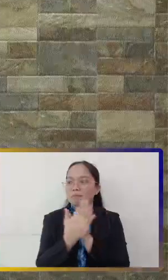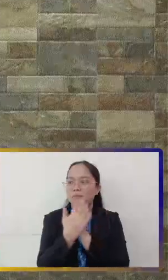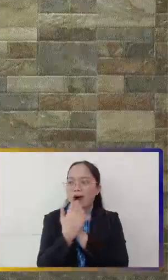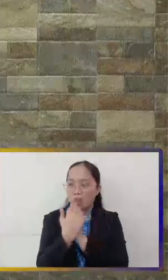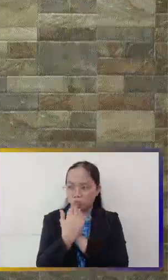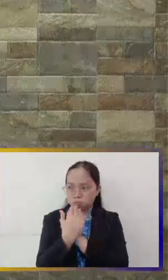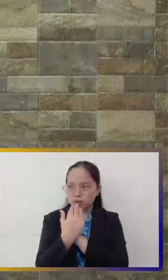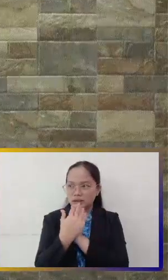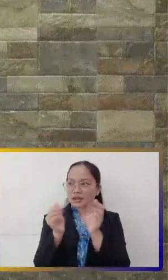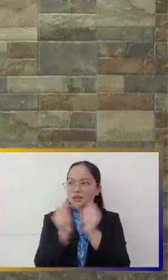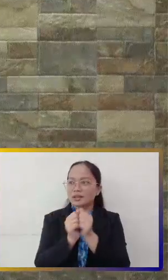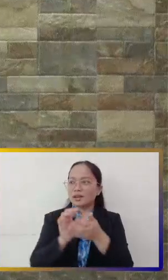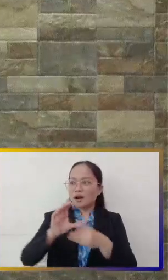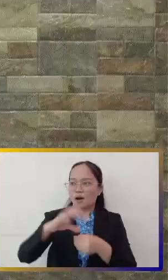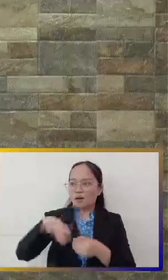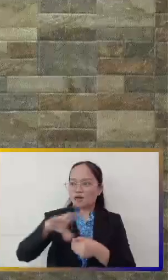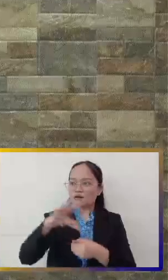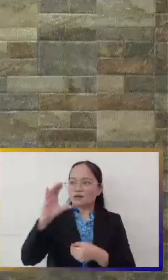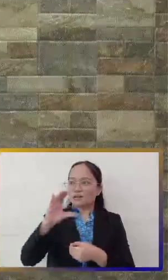With coffee from heaven.